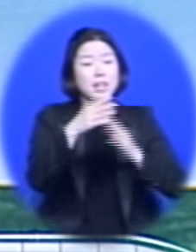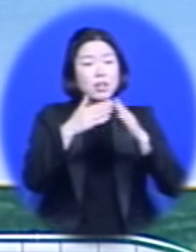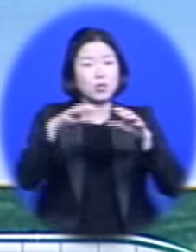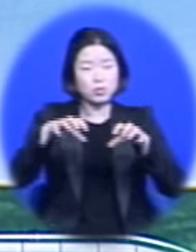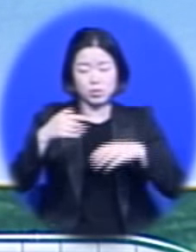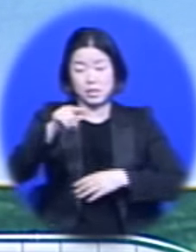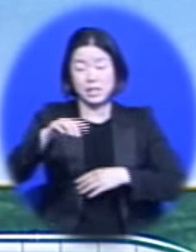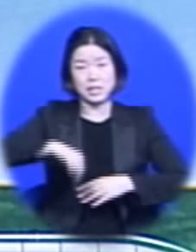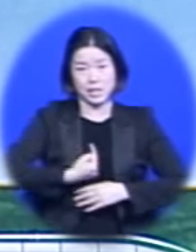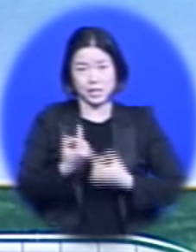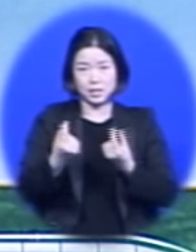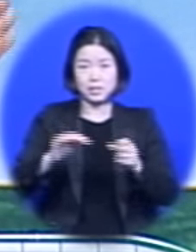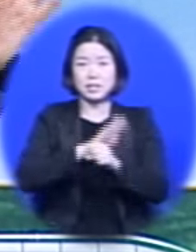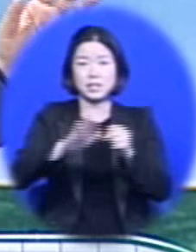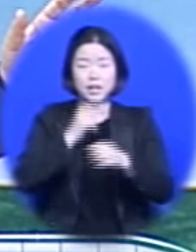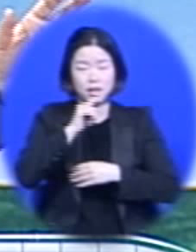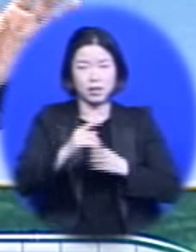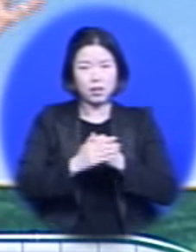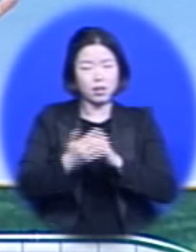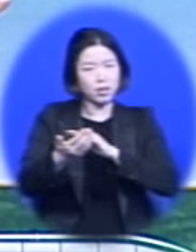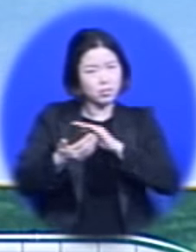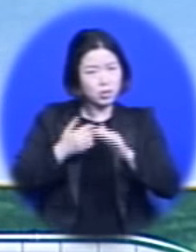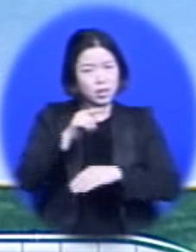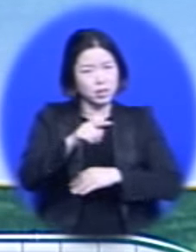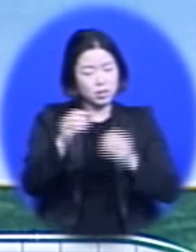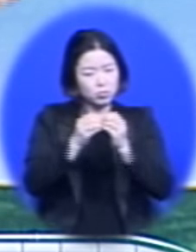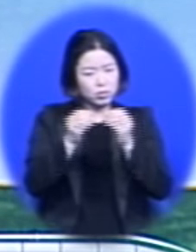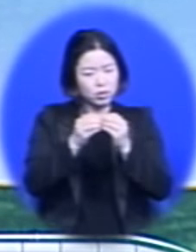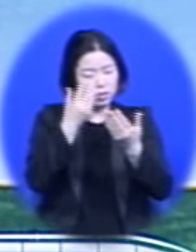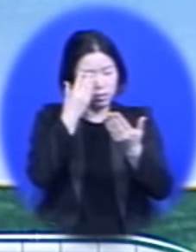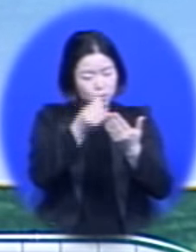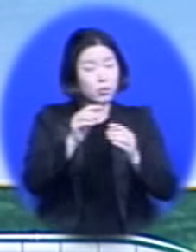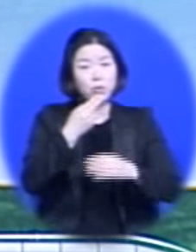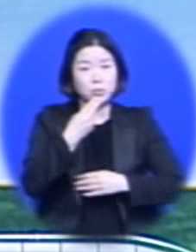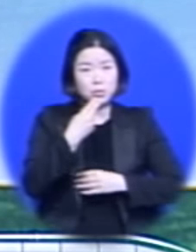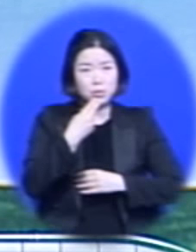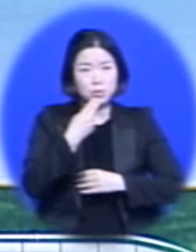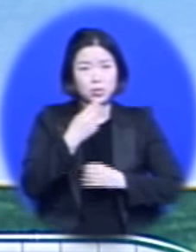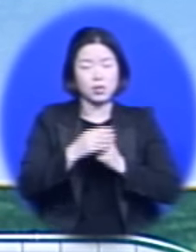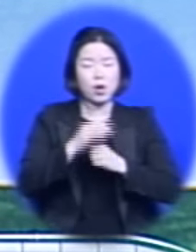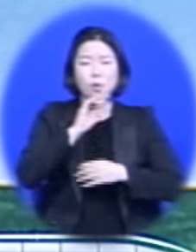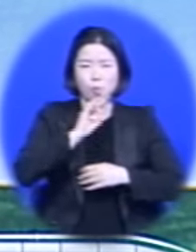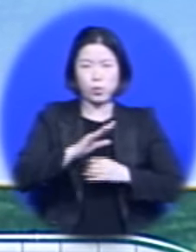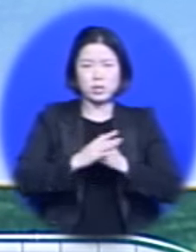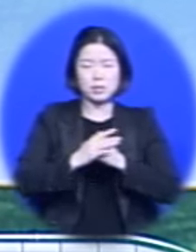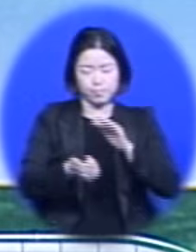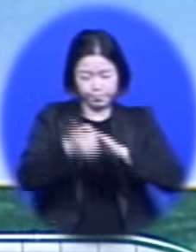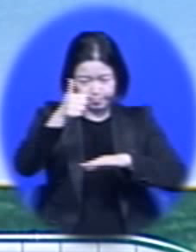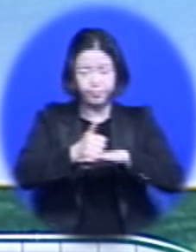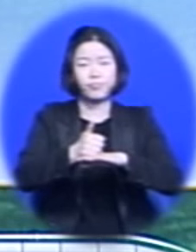사랑하라. 그전에는 이런 성경 구절은 눈에 들어오지 않았습니다. 오직